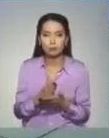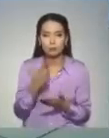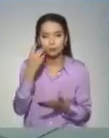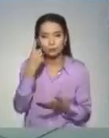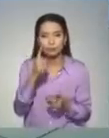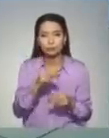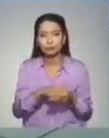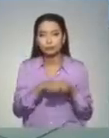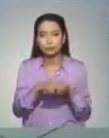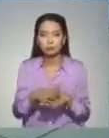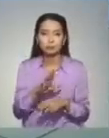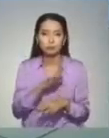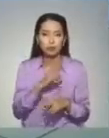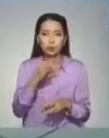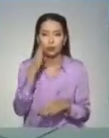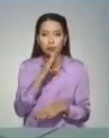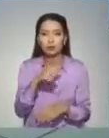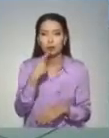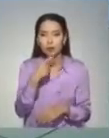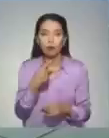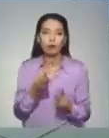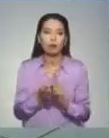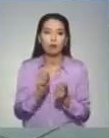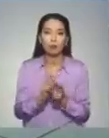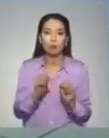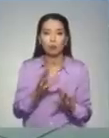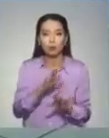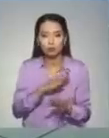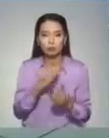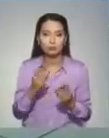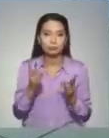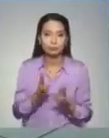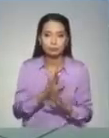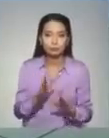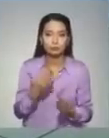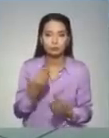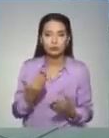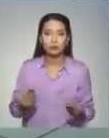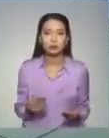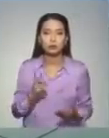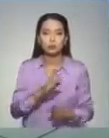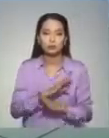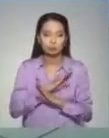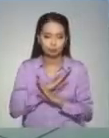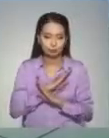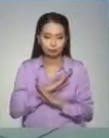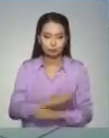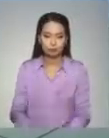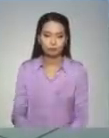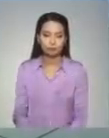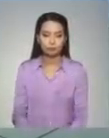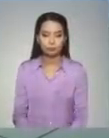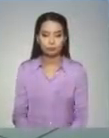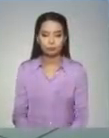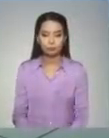из бюджета, но родители пострадавших говорят обратное. Можно ли было избежать трагедии, унесшей жизнь ребенка, расскажет моя коллега